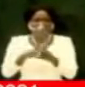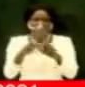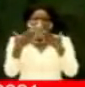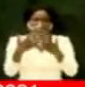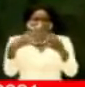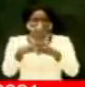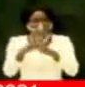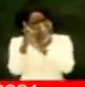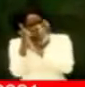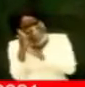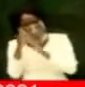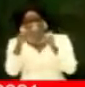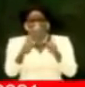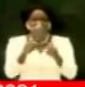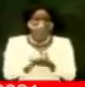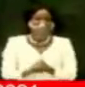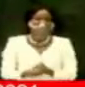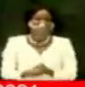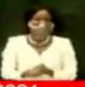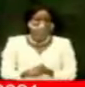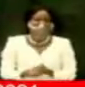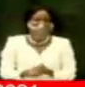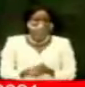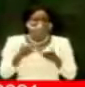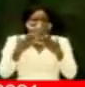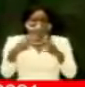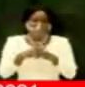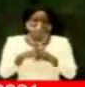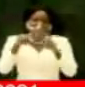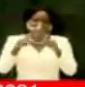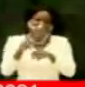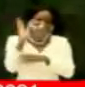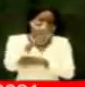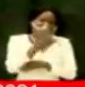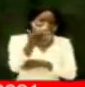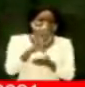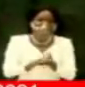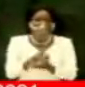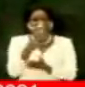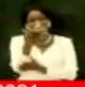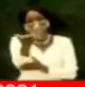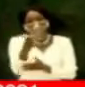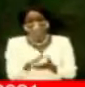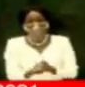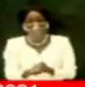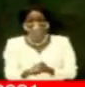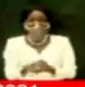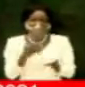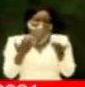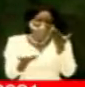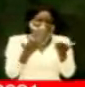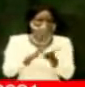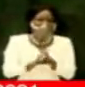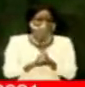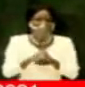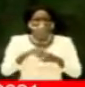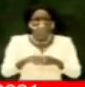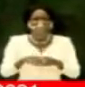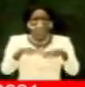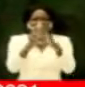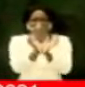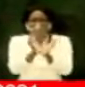usiku wabwino. Zikomo kwambiri pamene ponipenda malizira madziro ano Nkhani ndimeneyo ngati tili magroup amene madera